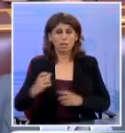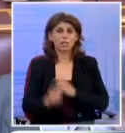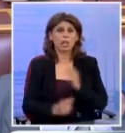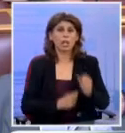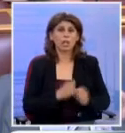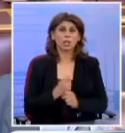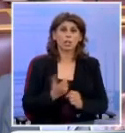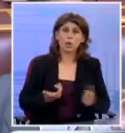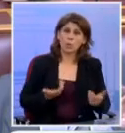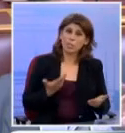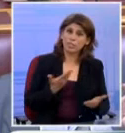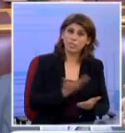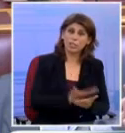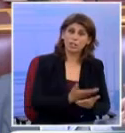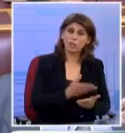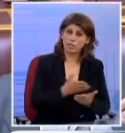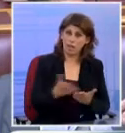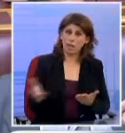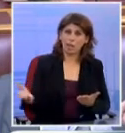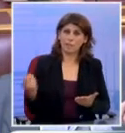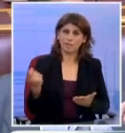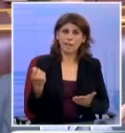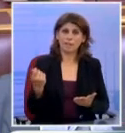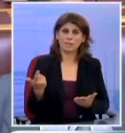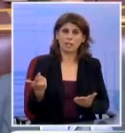Είχαν δηλωθεί αυτά?